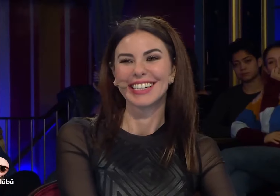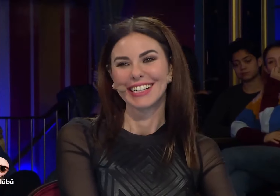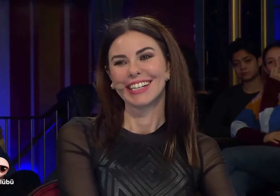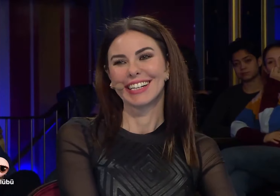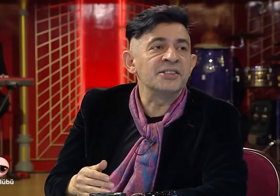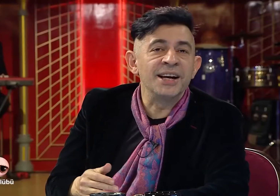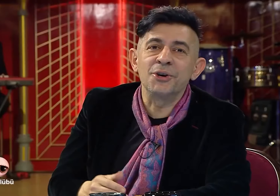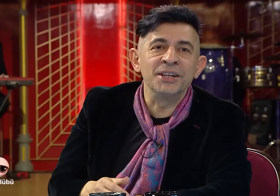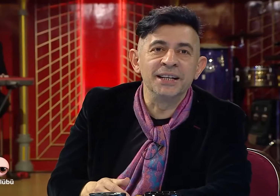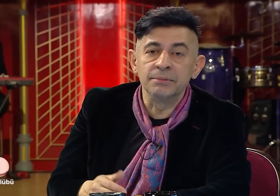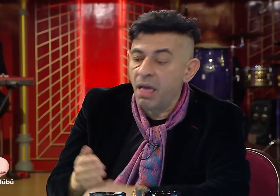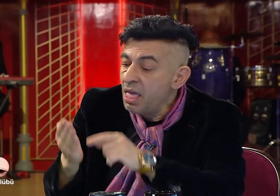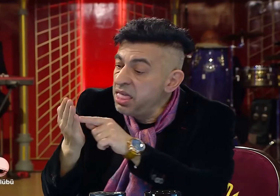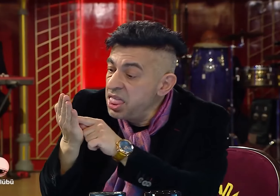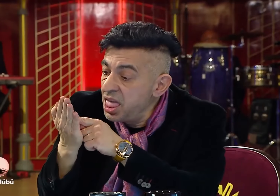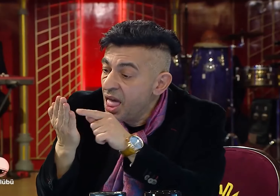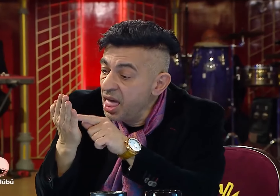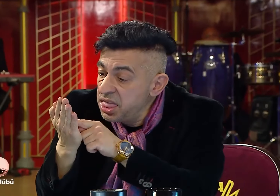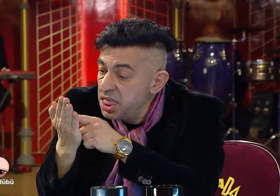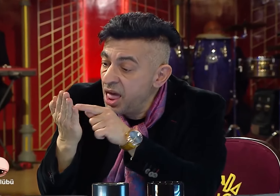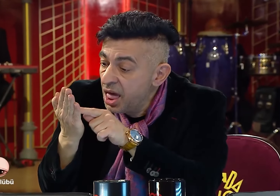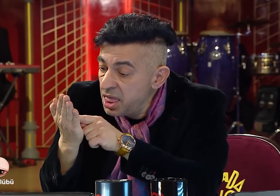inanm gençler çok inandığım